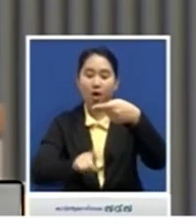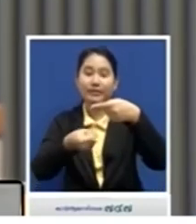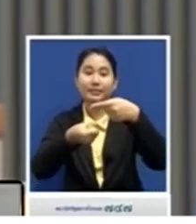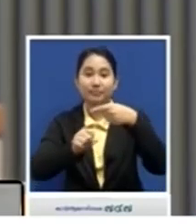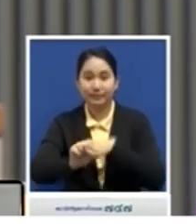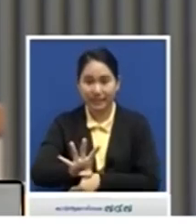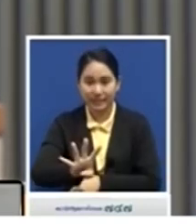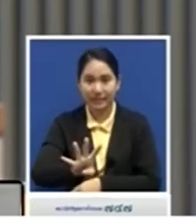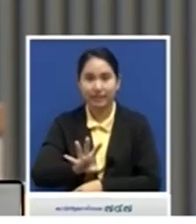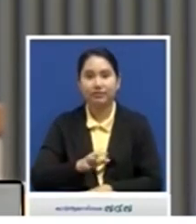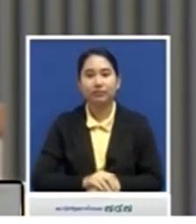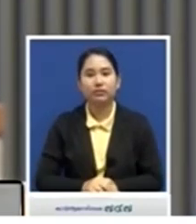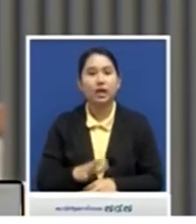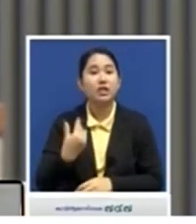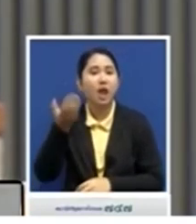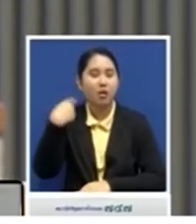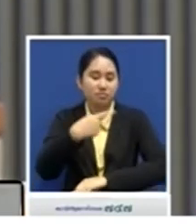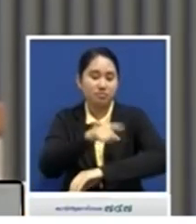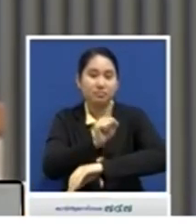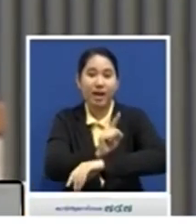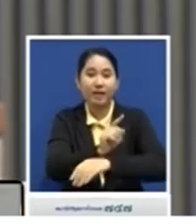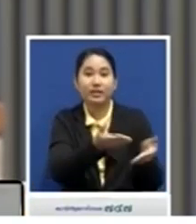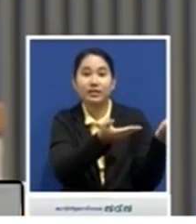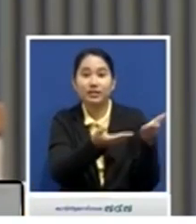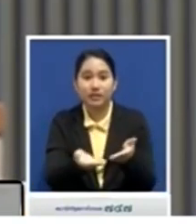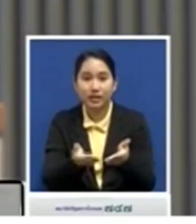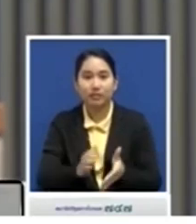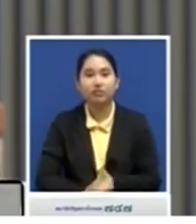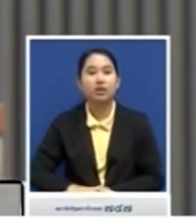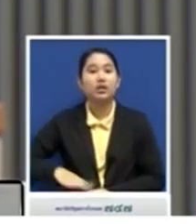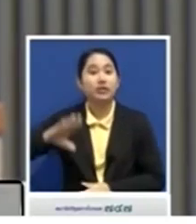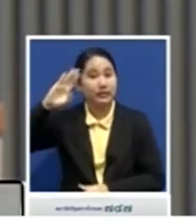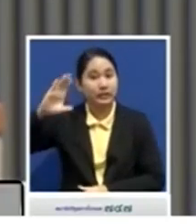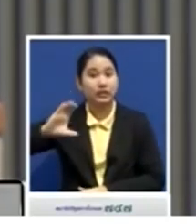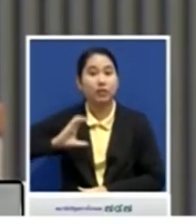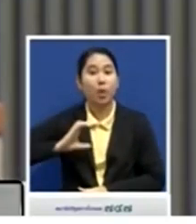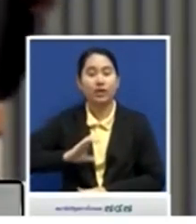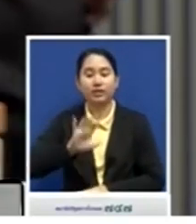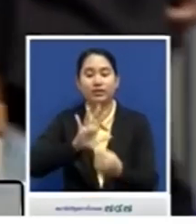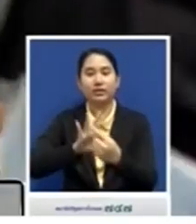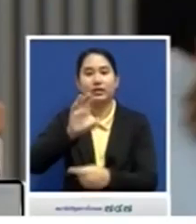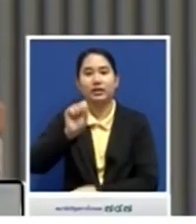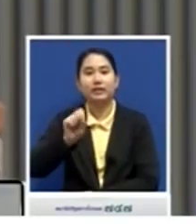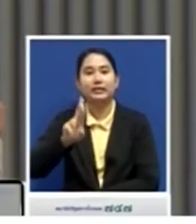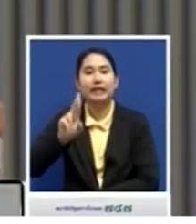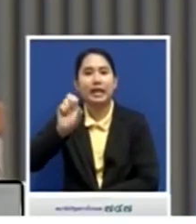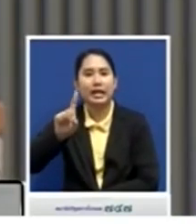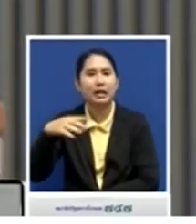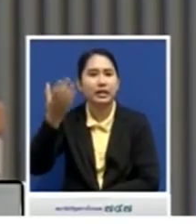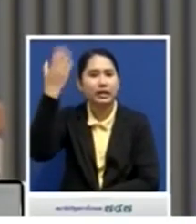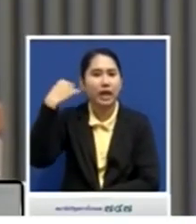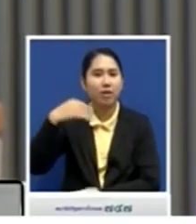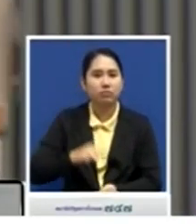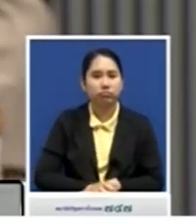ประชุมเมื่อค่ำของวานนี้เนี่ยนะครับจะหูคุณปารีณาใช้คำนี้นะขออภัยใช้คำว่าพลตำรวจเอกเสรีพิ